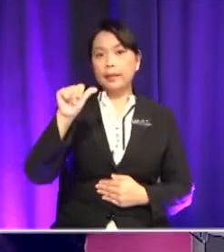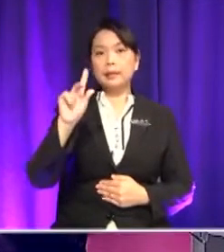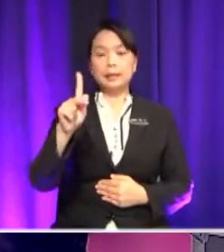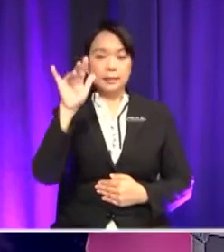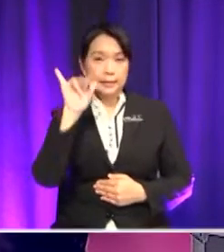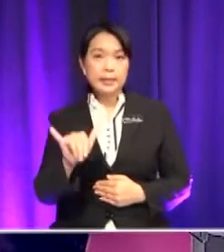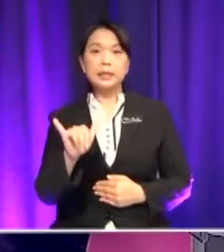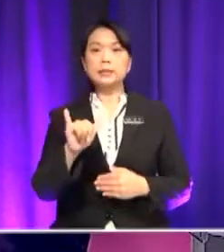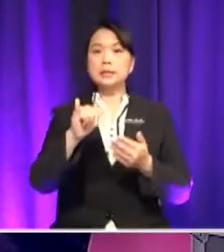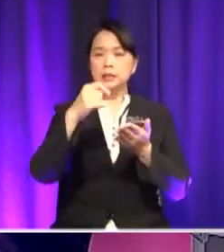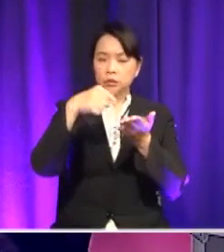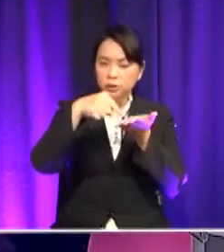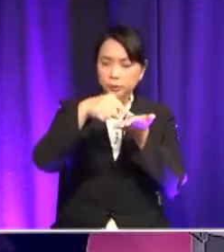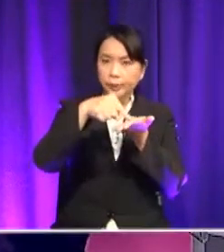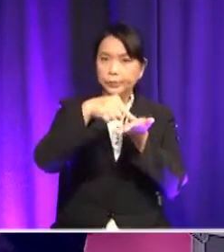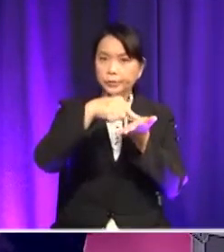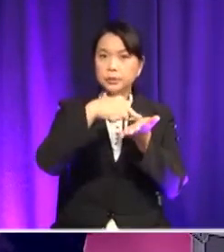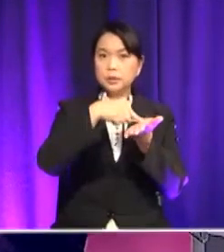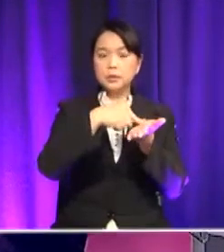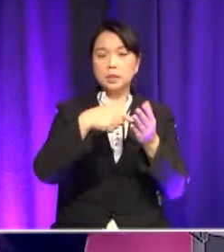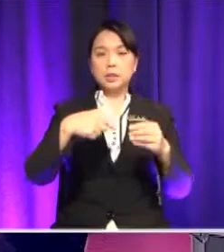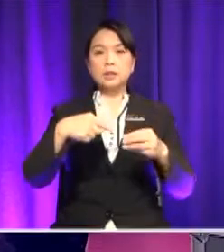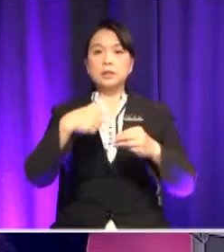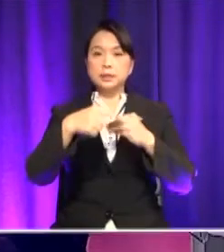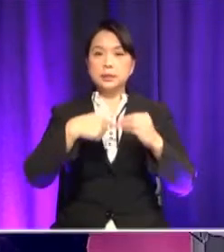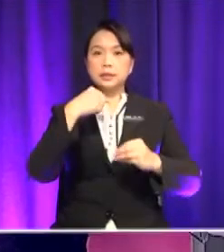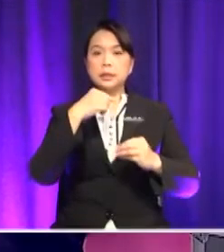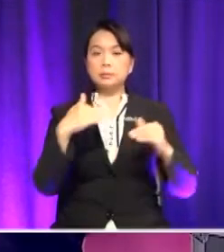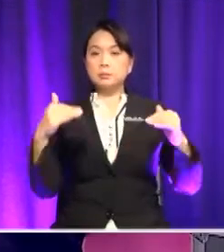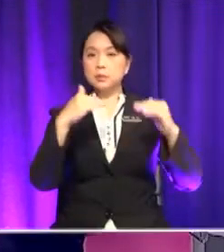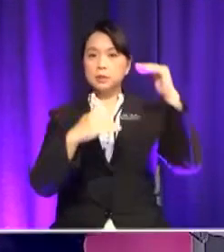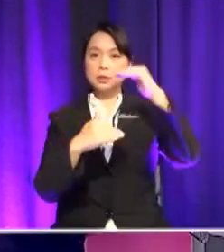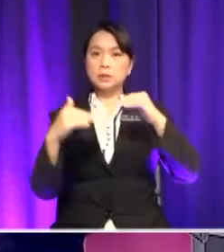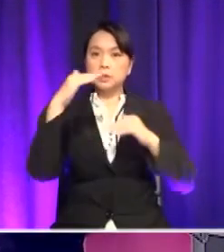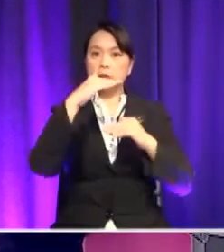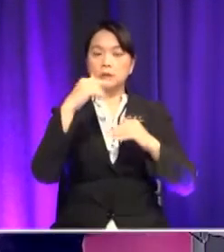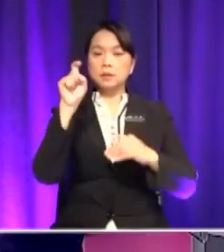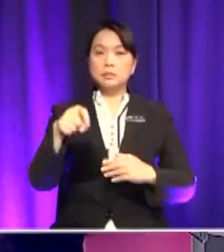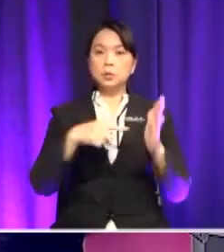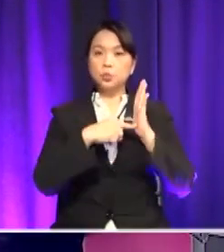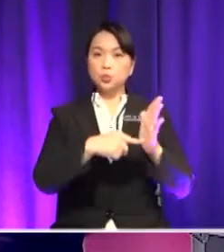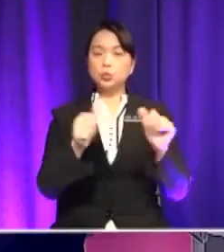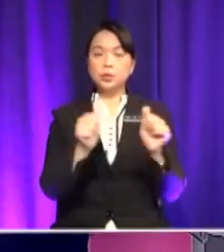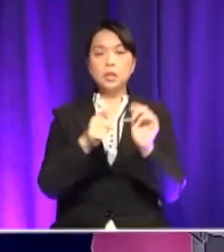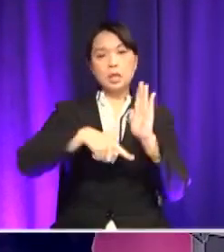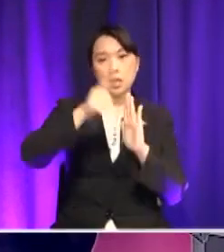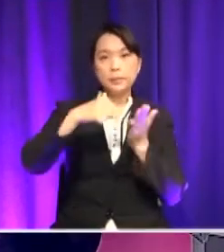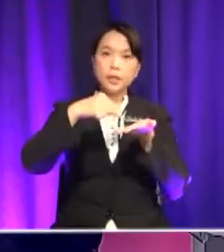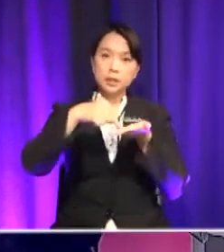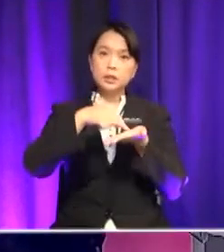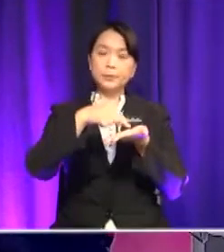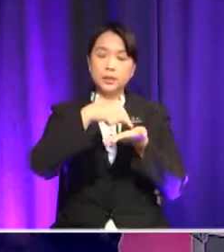terperinci tentang binaan ya, tentang binaan yang kita nak buat ni, kita mesti tunjukkan dengan lebih terperinci